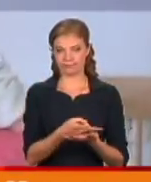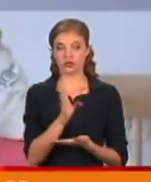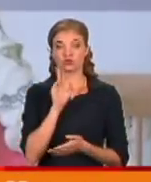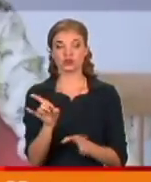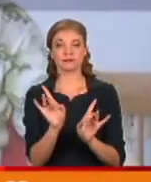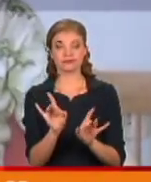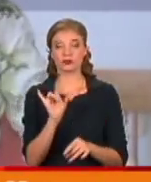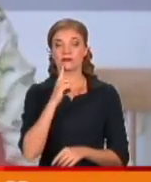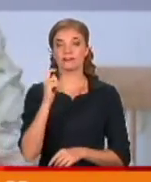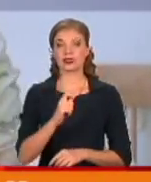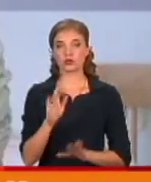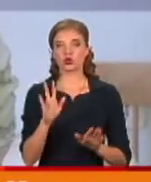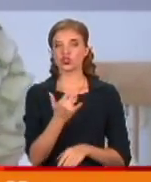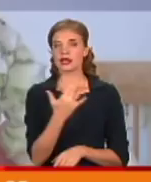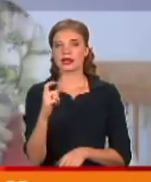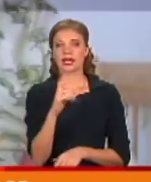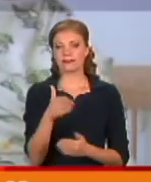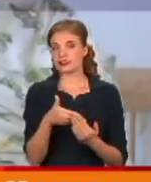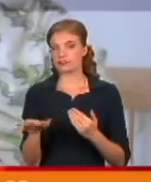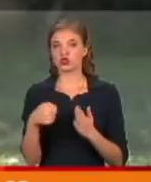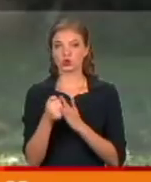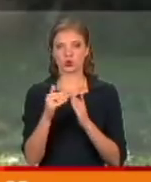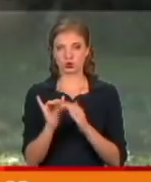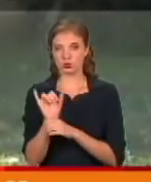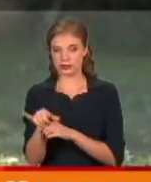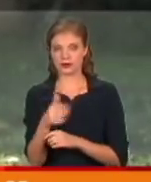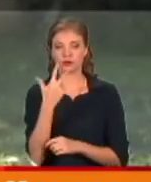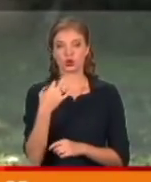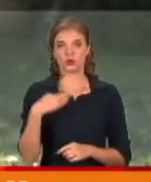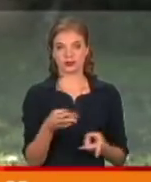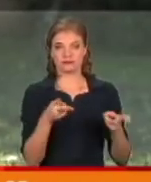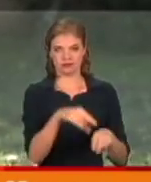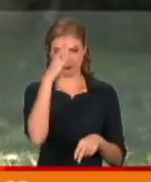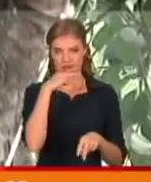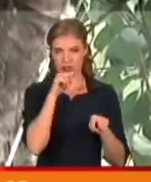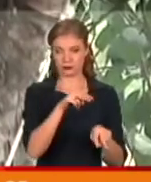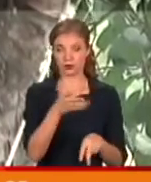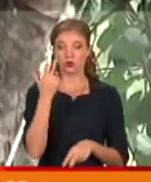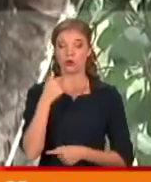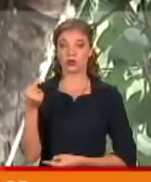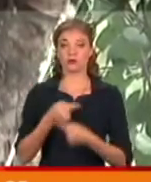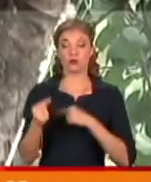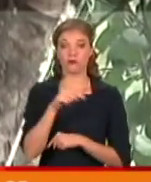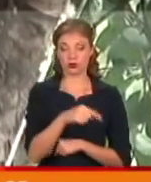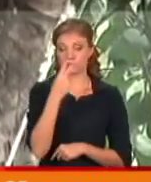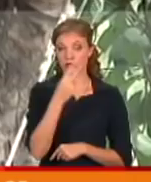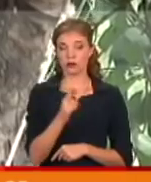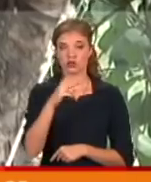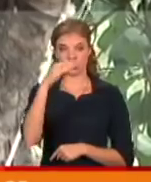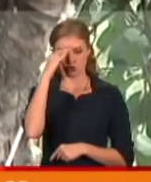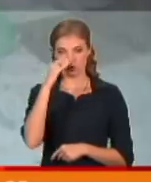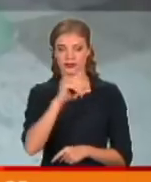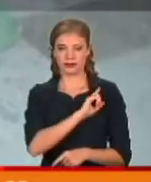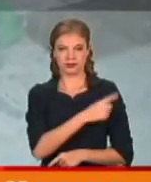Жінка розповідає, в неділю лише на кілька хвилин вийшла до сусідки. Трьох синів лишила на батька. Та коли повернулася, побачила, як